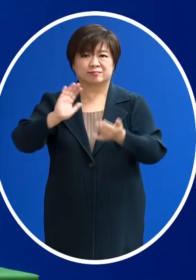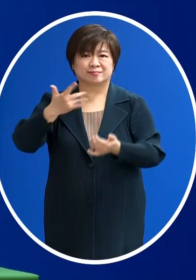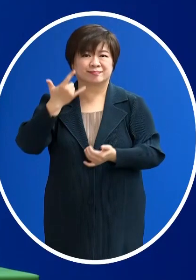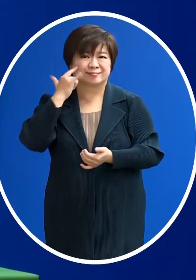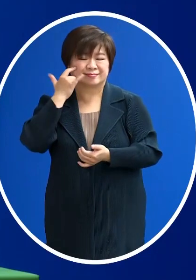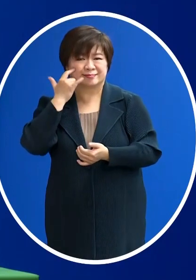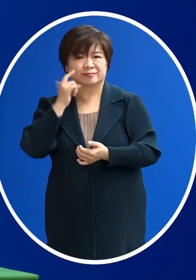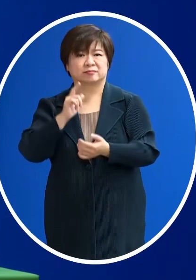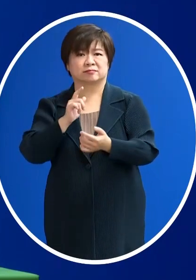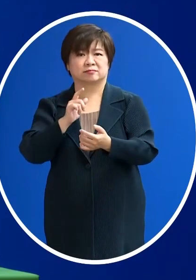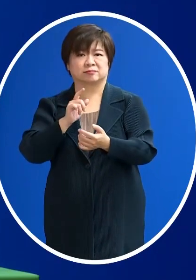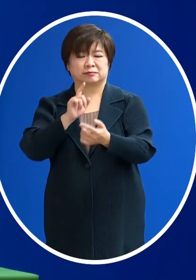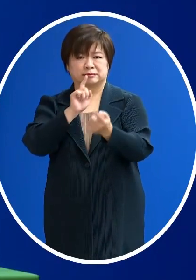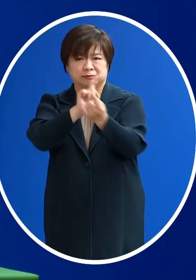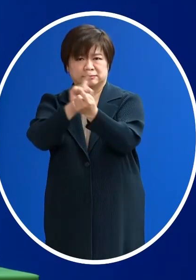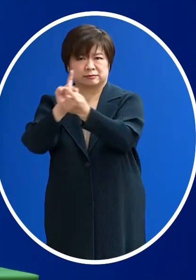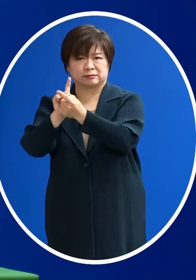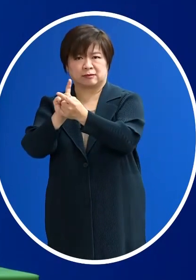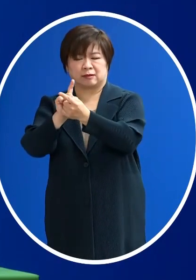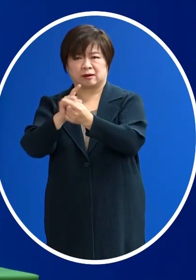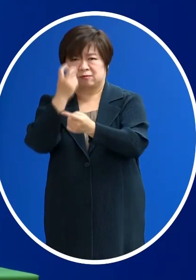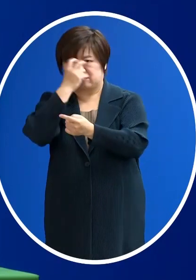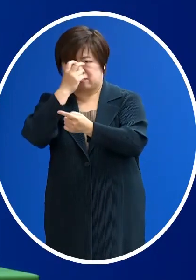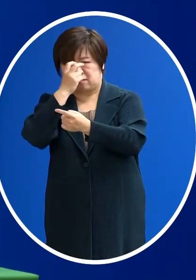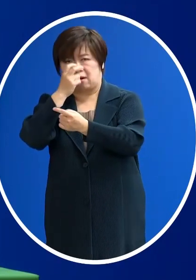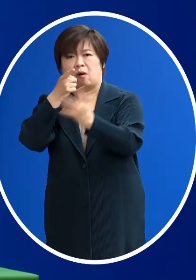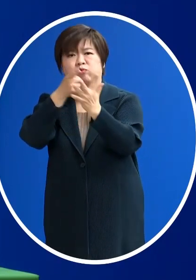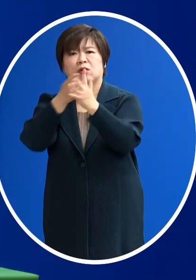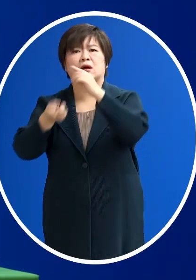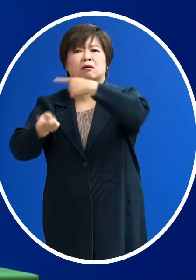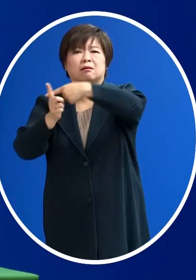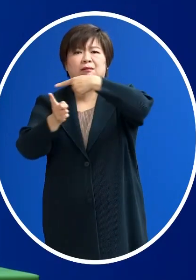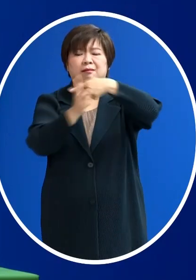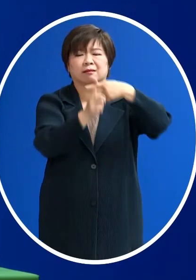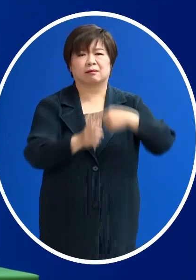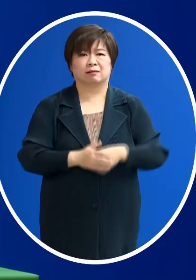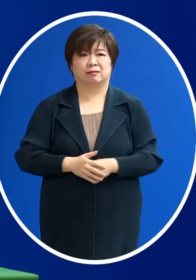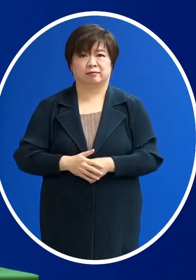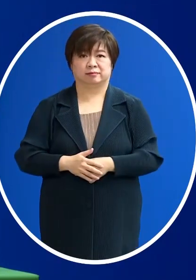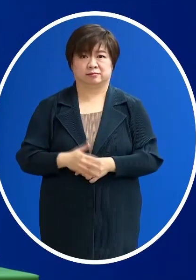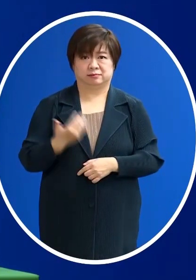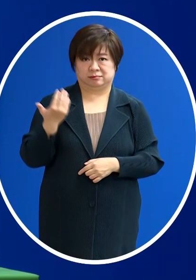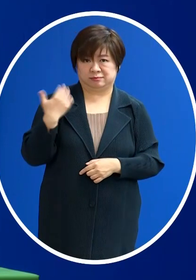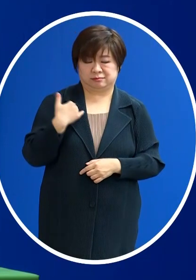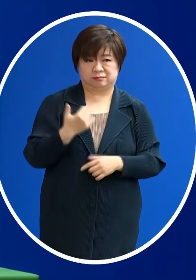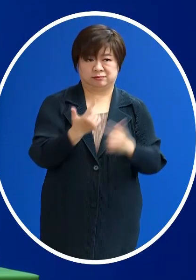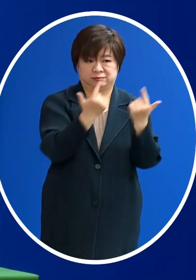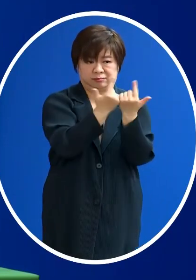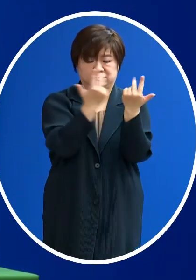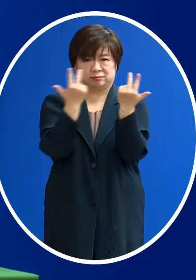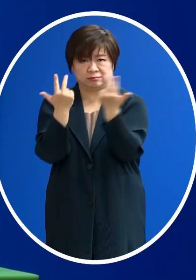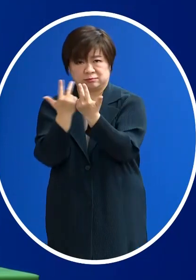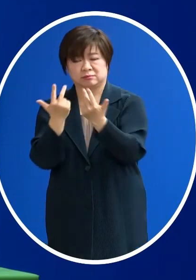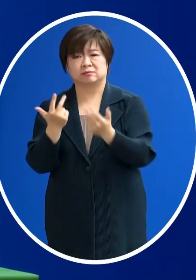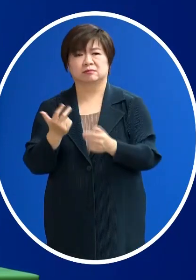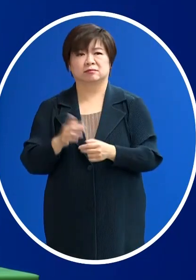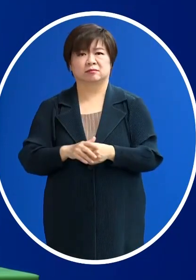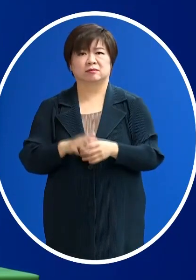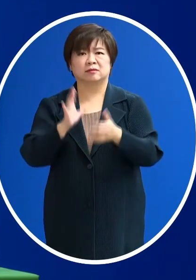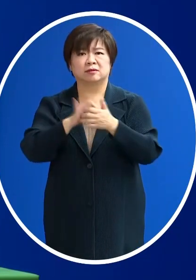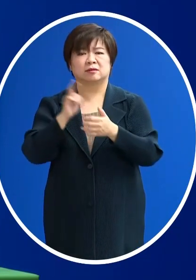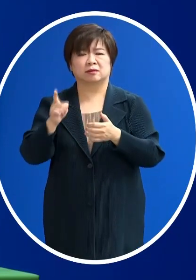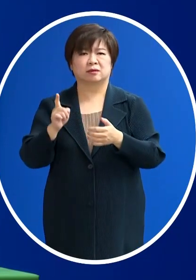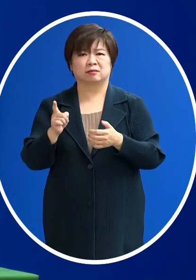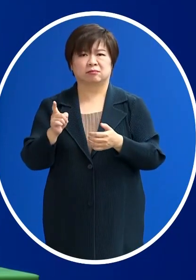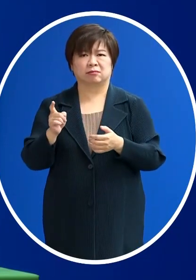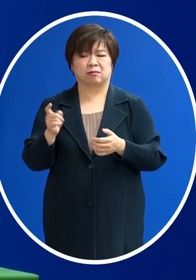者，这边有陆续确诊出来。那当然先前的这个可能跟双北这边足迹有关而被